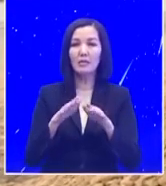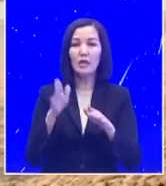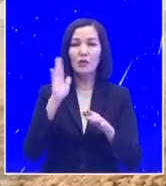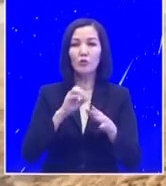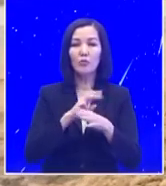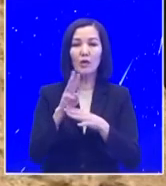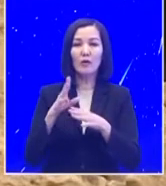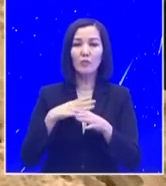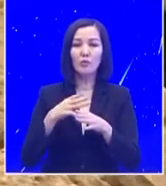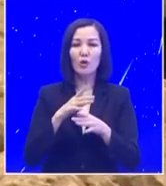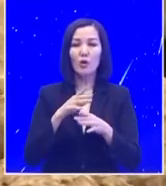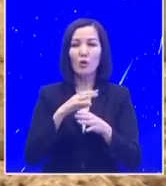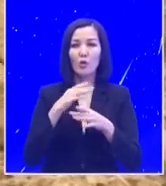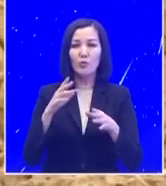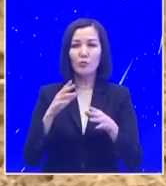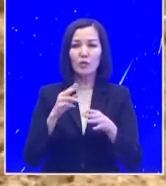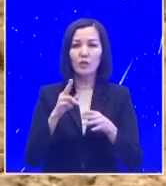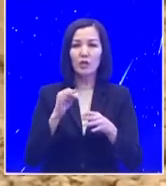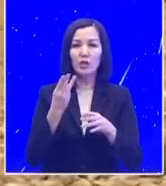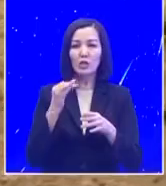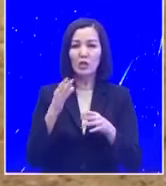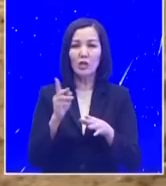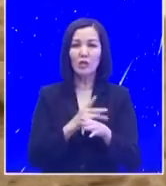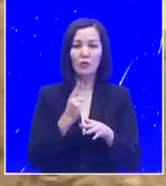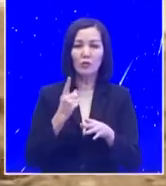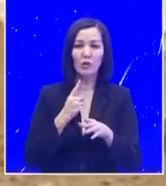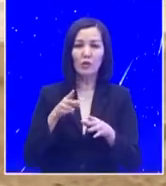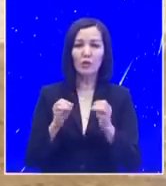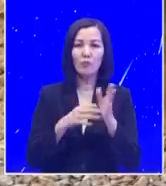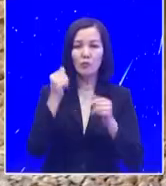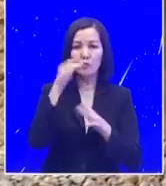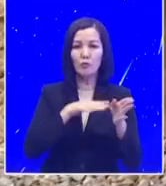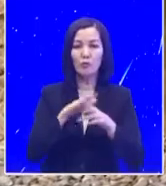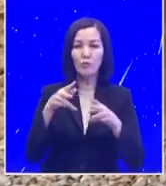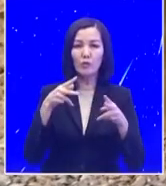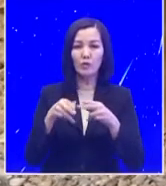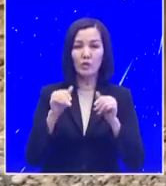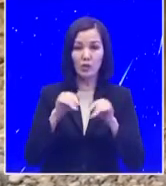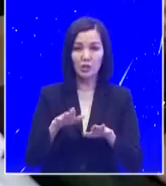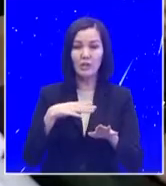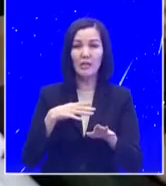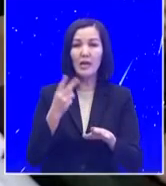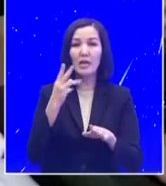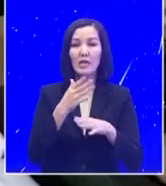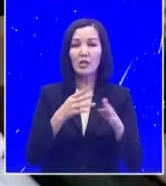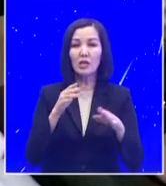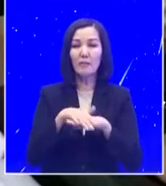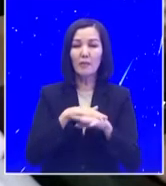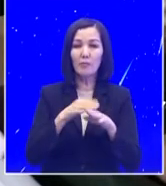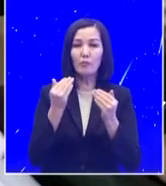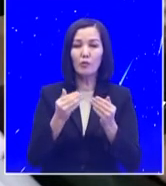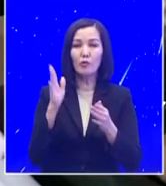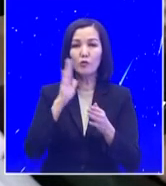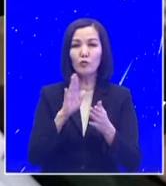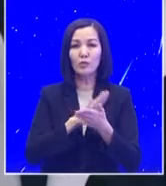сумен қамту. Көп жылдар бойы кіші шығандықтар күткен мәселе 2019-да толығымен шешіліпті. Ауылдағы 2,5 мың тұрғын бүгінде